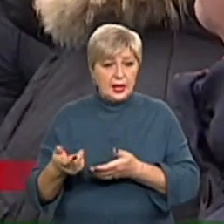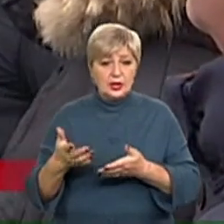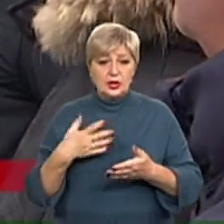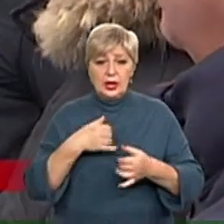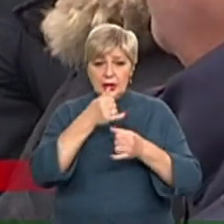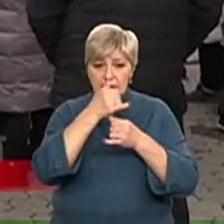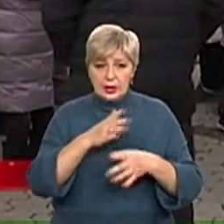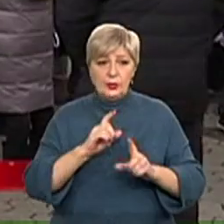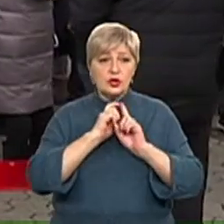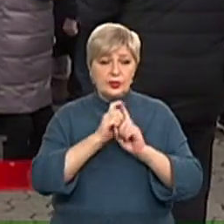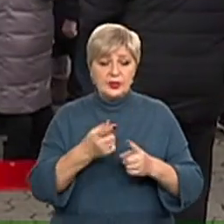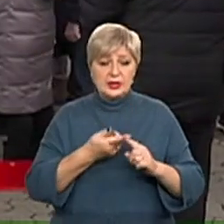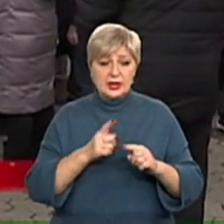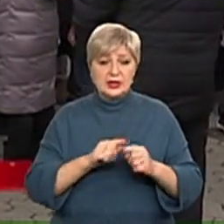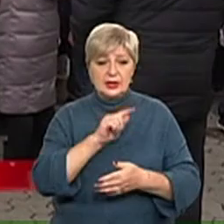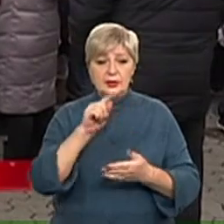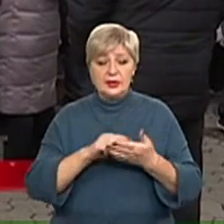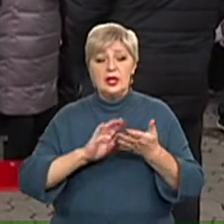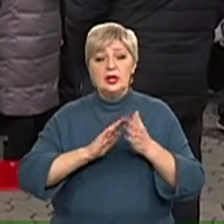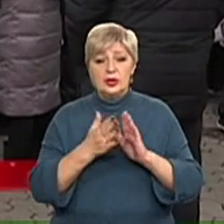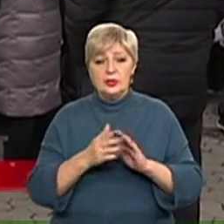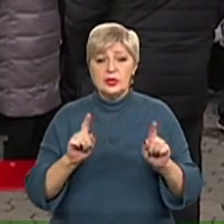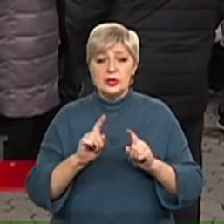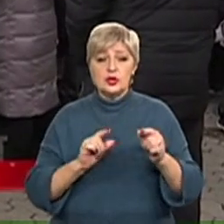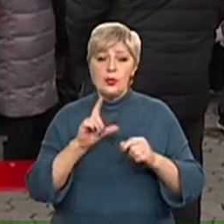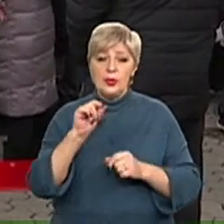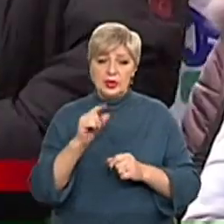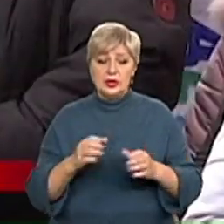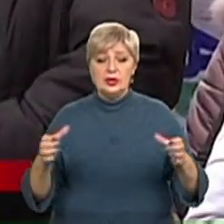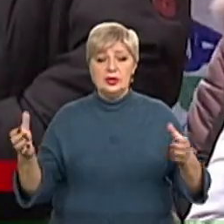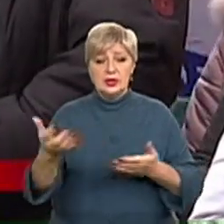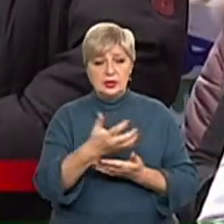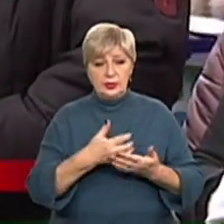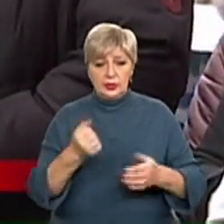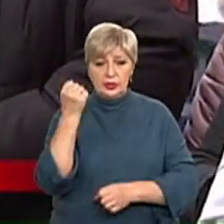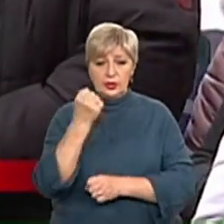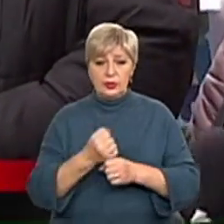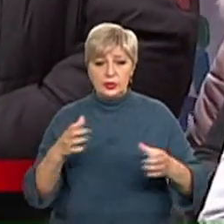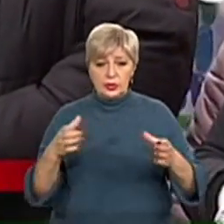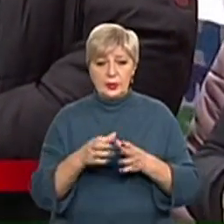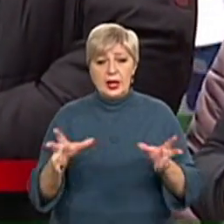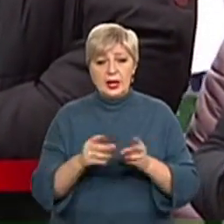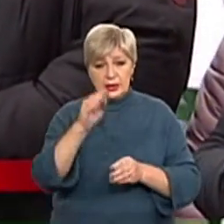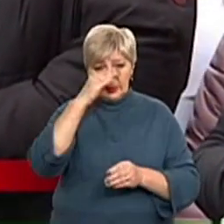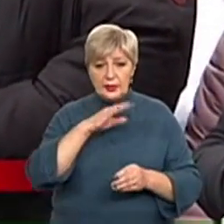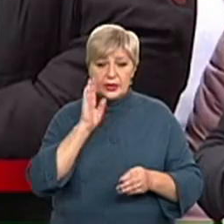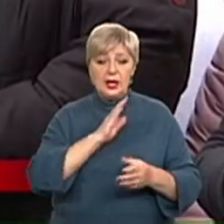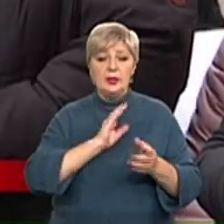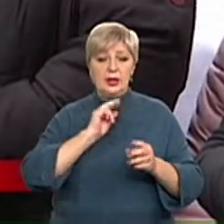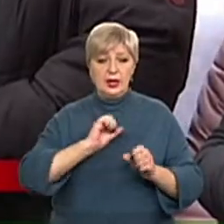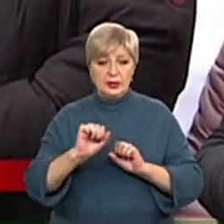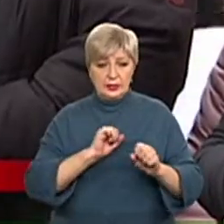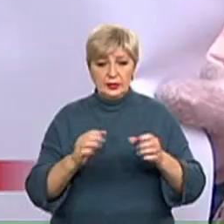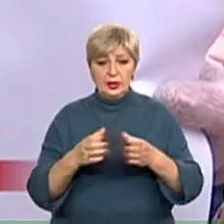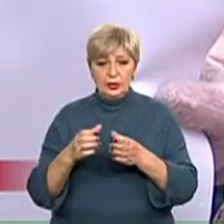можу відповісти на це питання. Зрештою, домовляються, що у понеділок зберуть робочу групу і разом з батьками та працівниками шинника доопрацюють